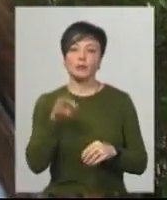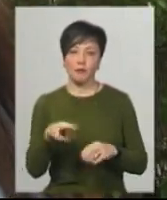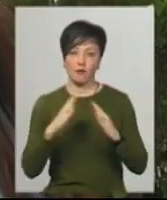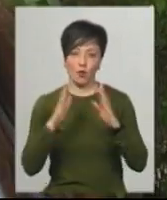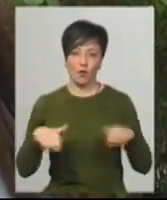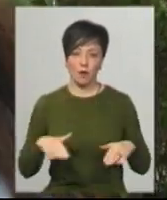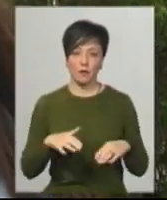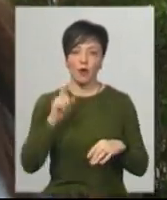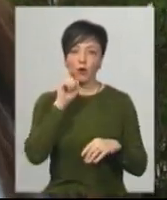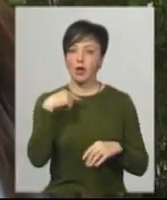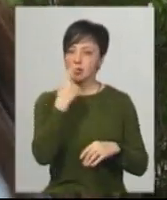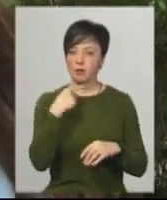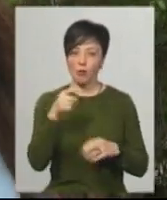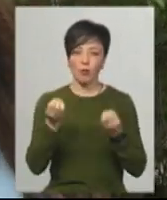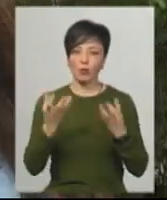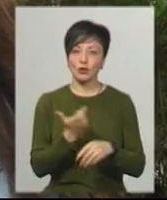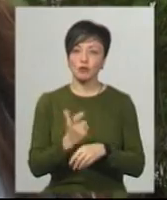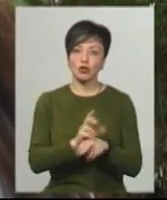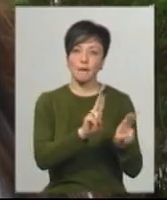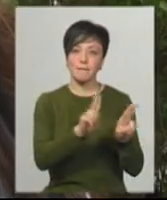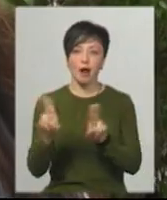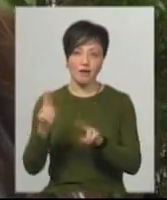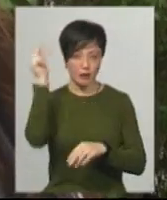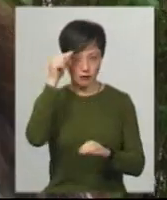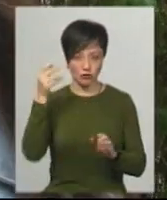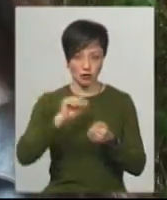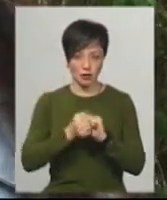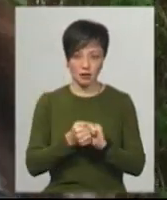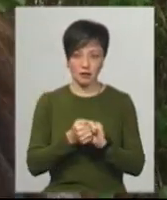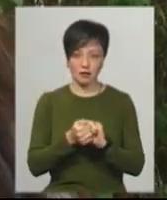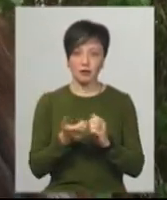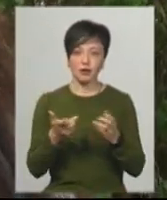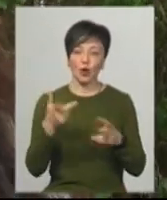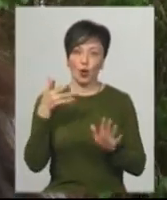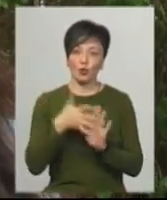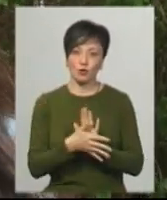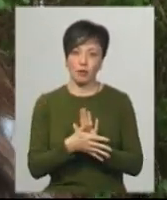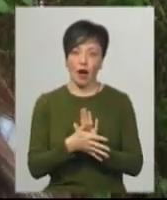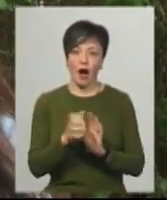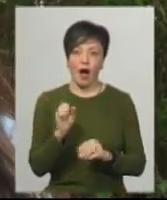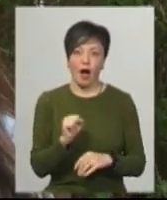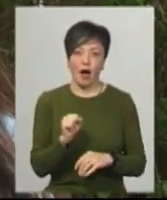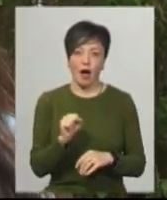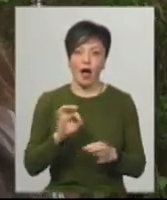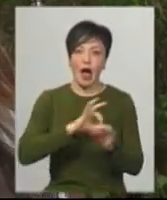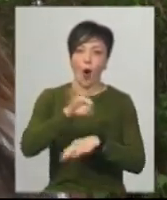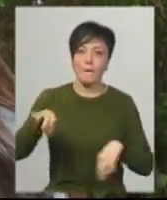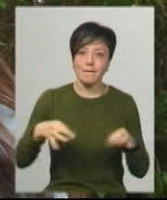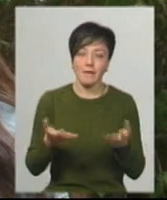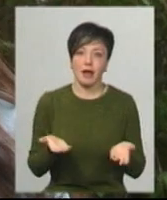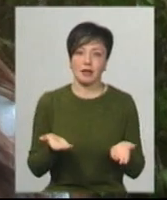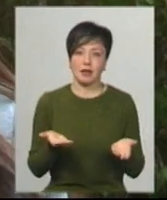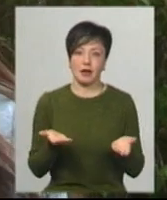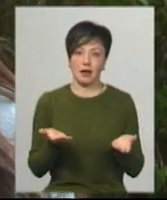Українська мова, там просто більші правила вчити, я там розумію. А от геометрия,